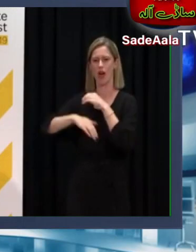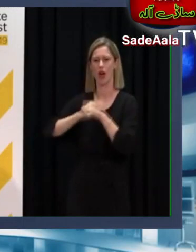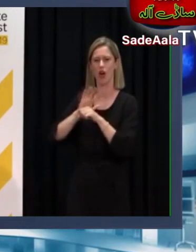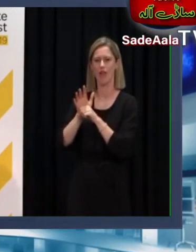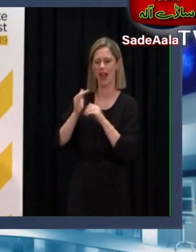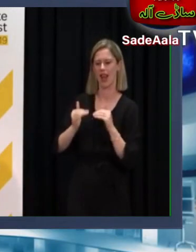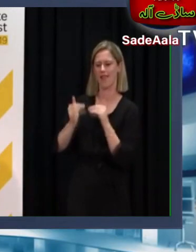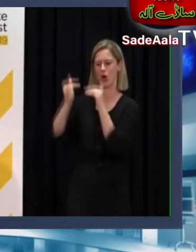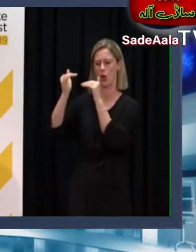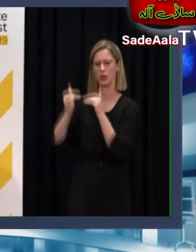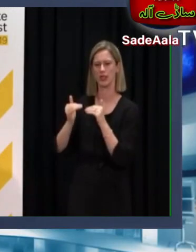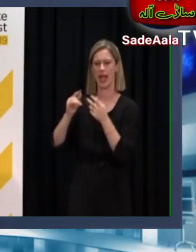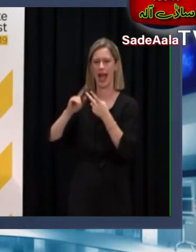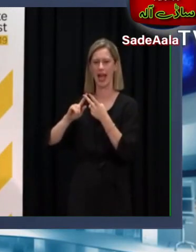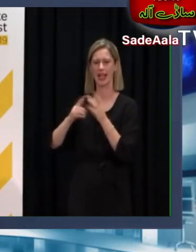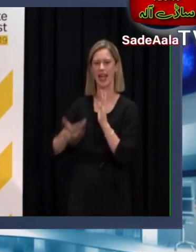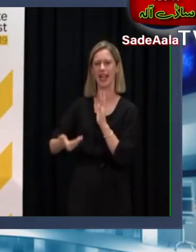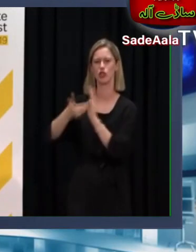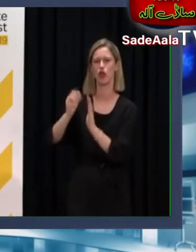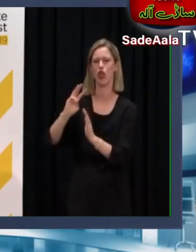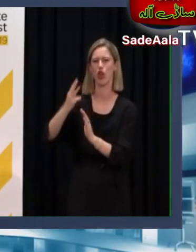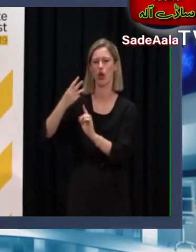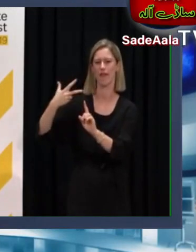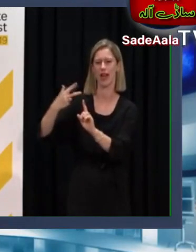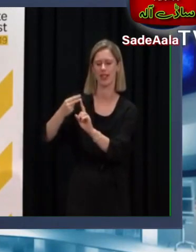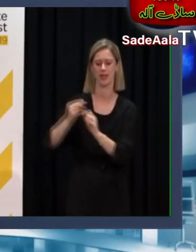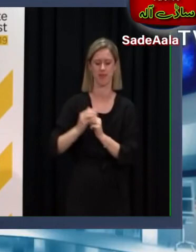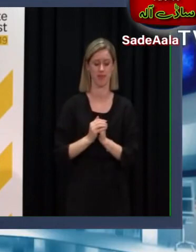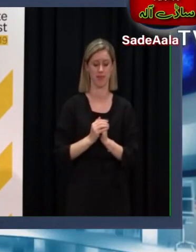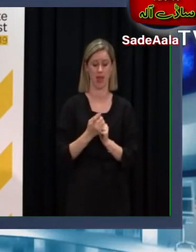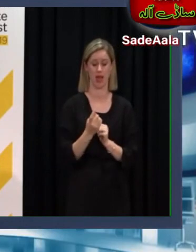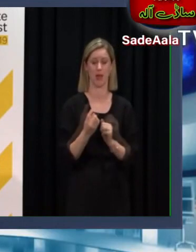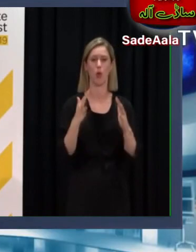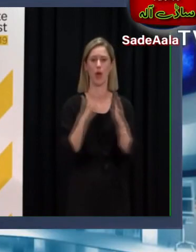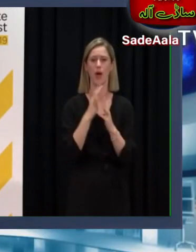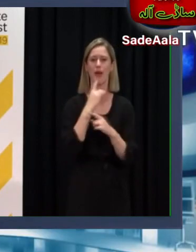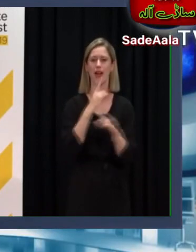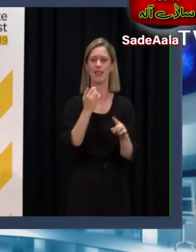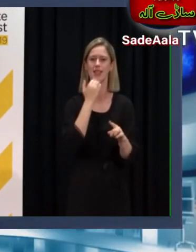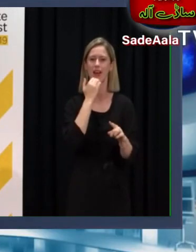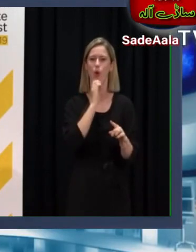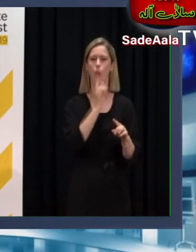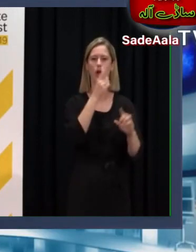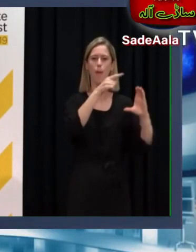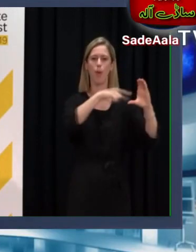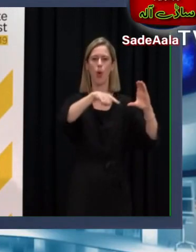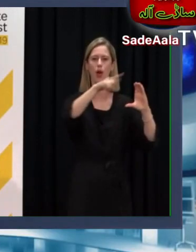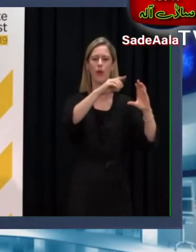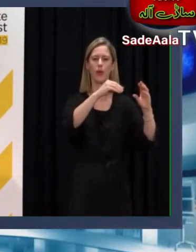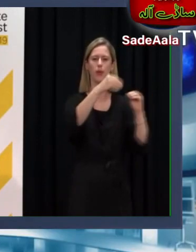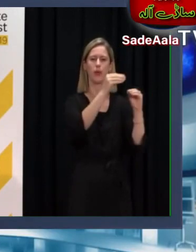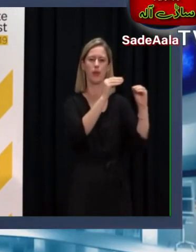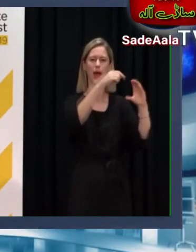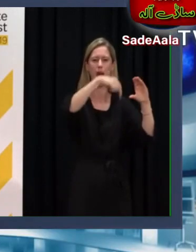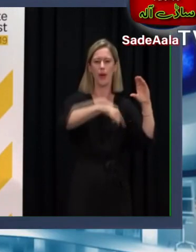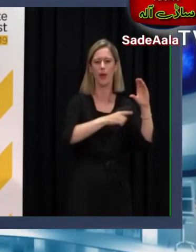ਜਸਿੰਦਾ ਆਰਡਨ ਨੇ ਤਾਜ਼ਾ ਐਲਾਨ ਕੀਤਾ ਅੱਜ ਮੰਗਲਵਾਰ ਰਾਤੀ 11:59 ਤੋਂ ਲੈ ਕੇ ਵਾਈਕਾਟੋ ਦੇ ਵਿੱਚ ਲੈਵਲ 2 ਲਾਗੂ